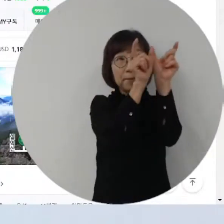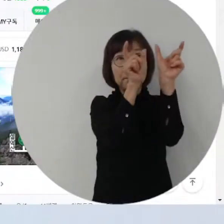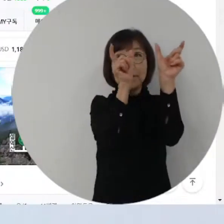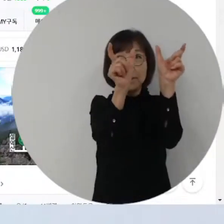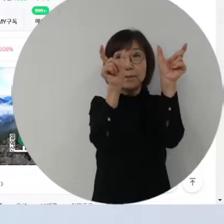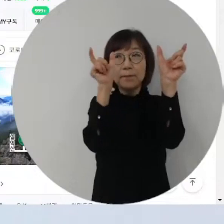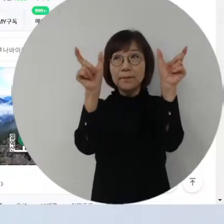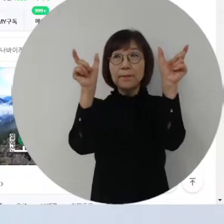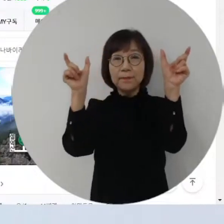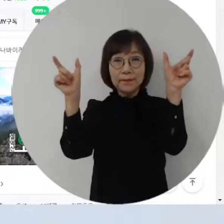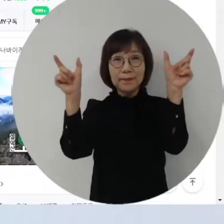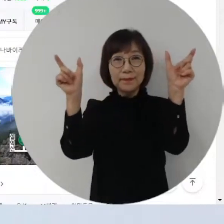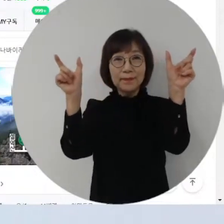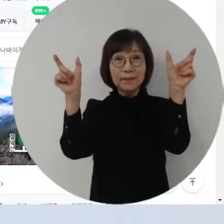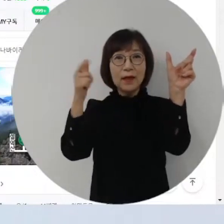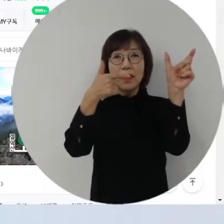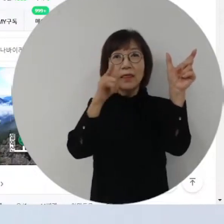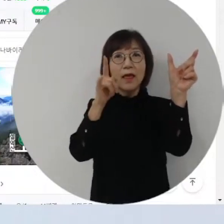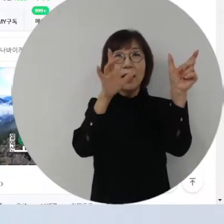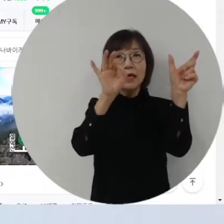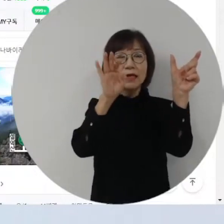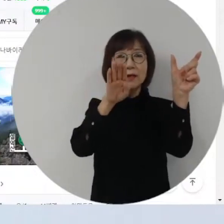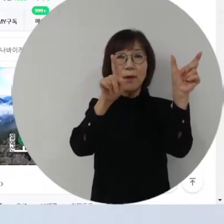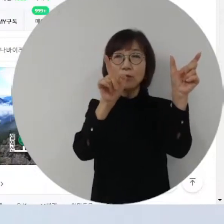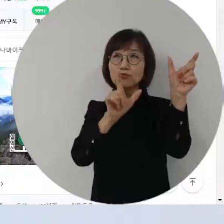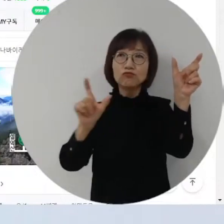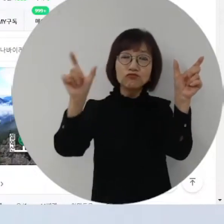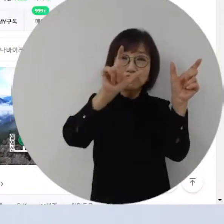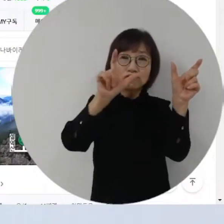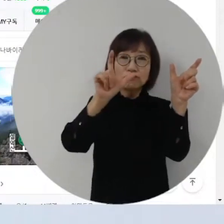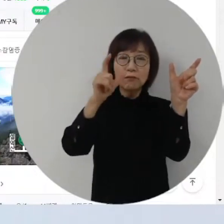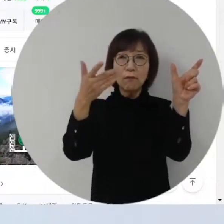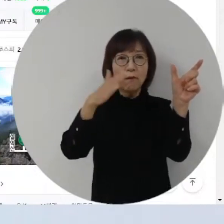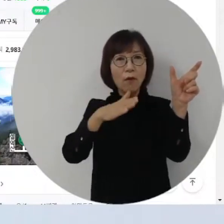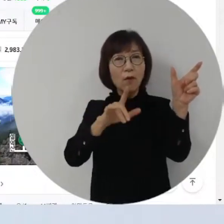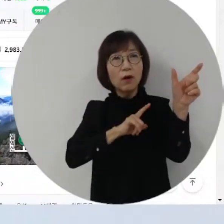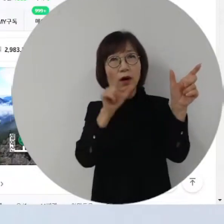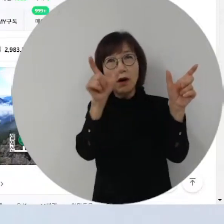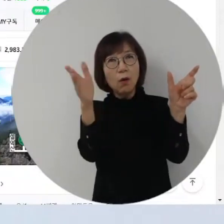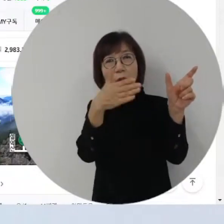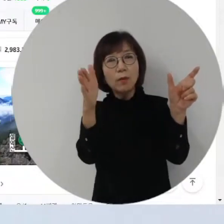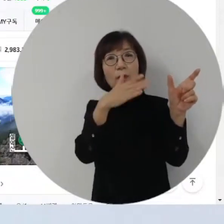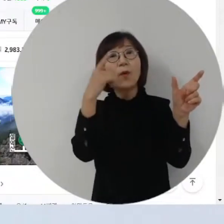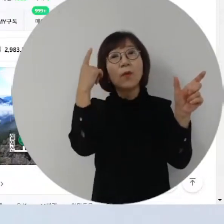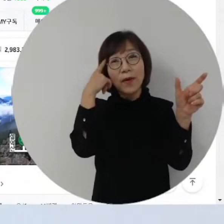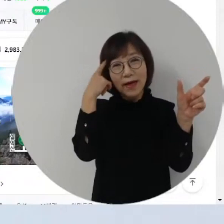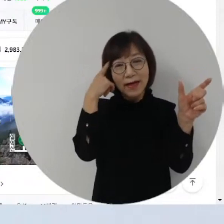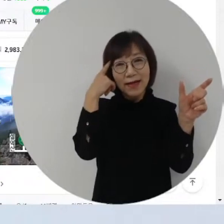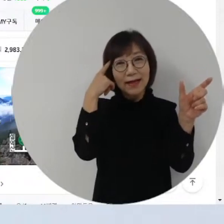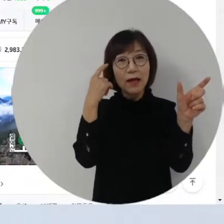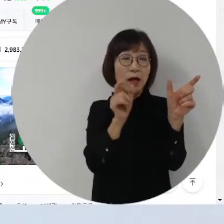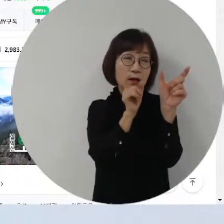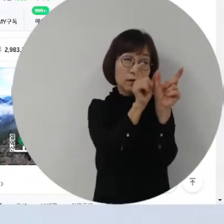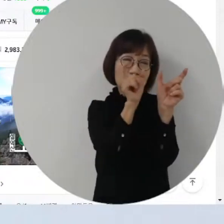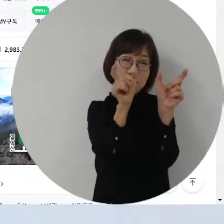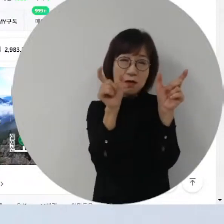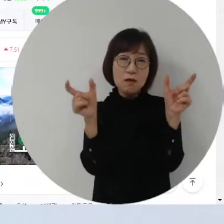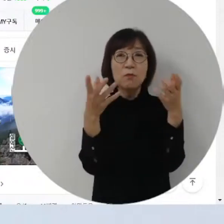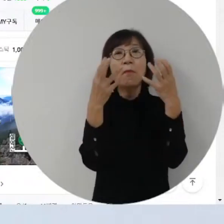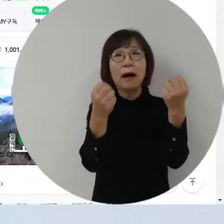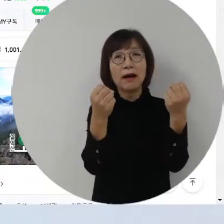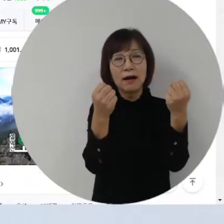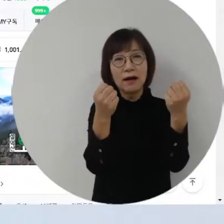북마크를 너무 많이 추가를 했어요. 그래서 다 보여줄 수가 없는 거예요. 북마크 바에.